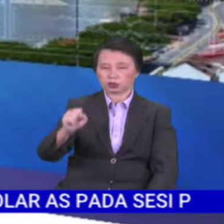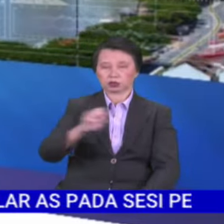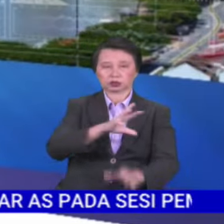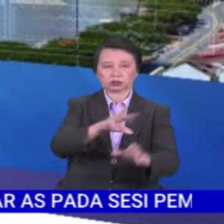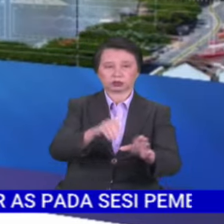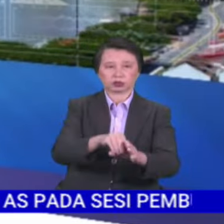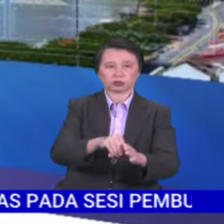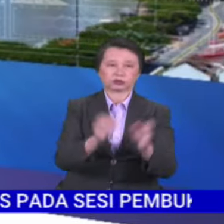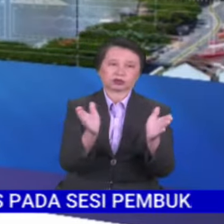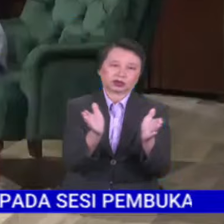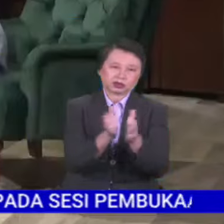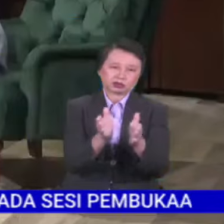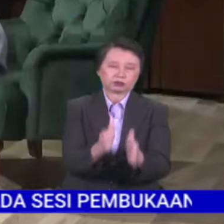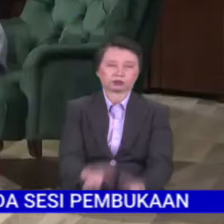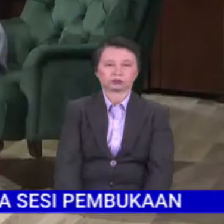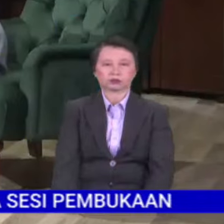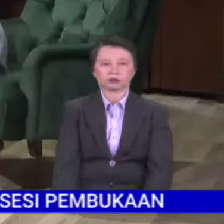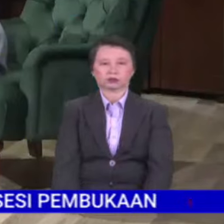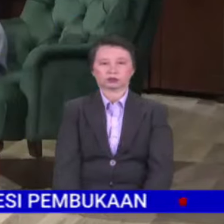termasuk mikro.